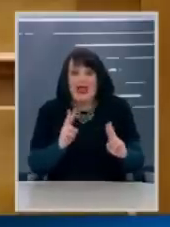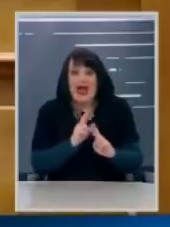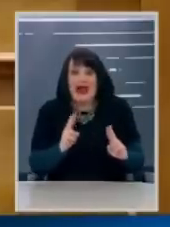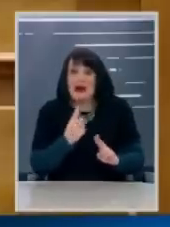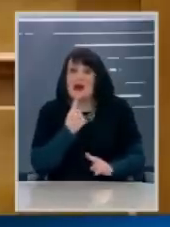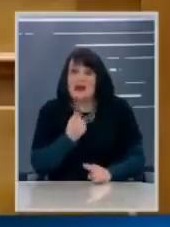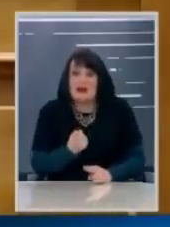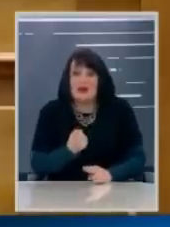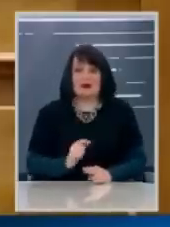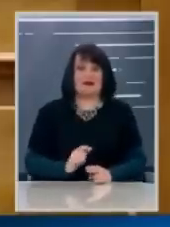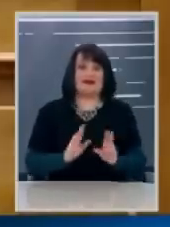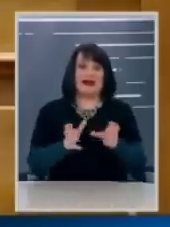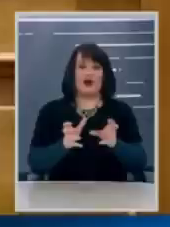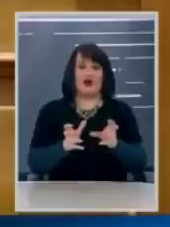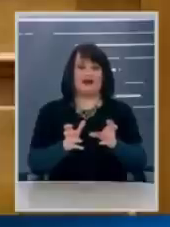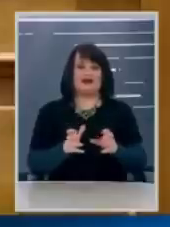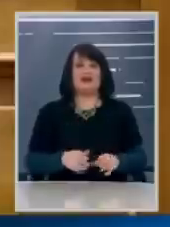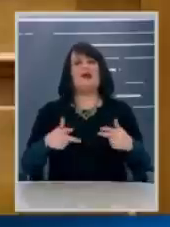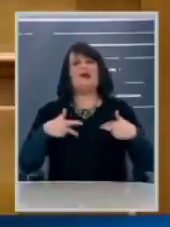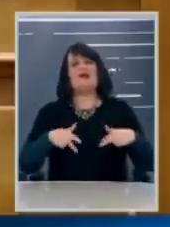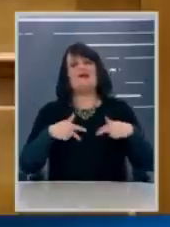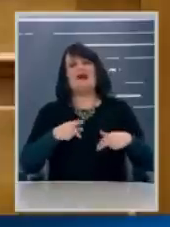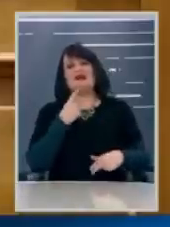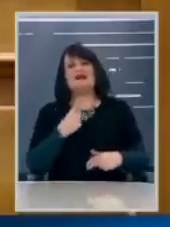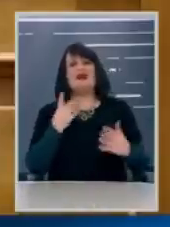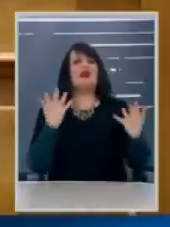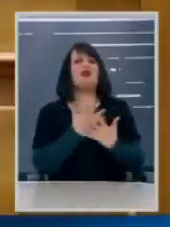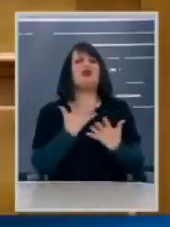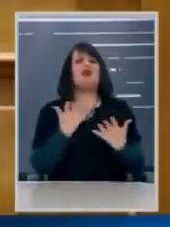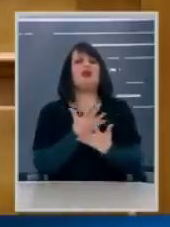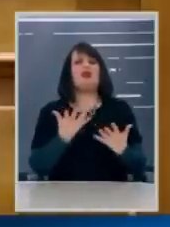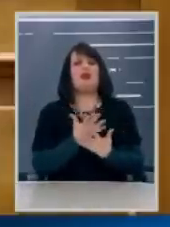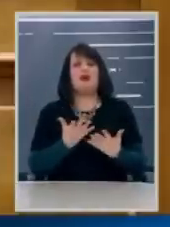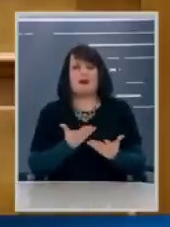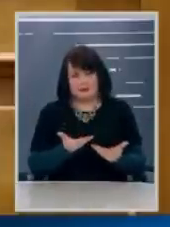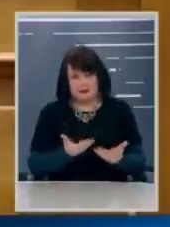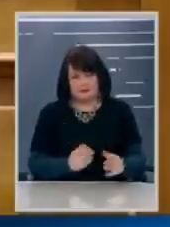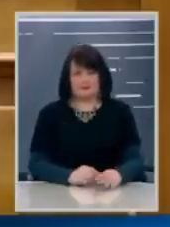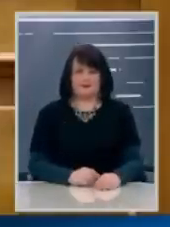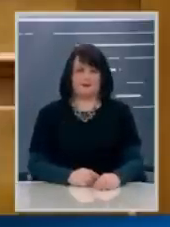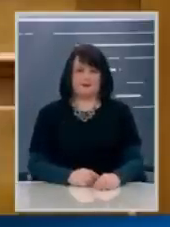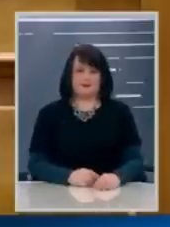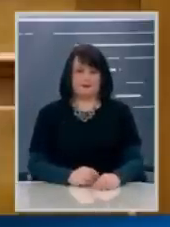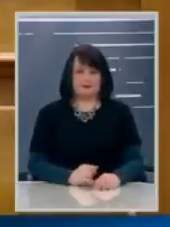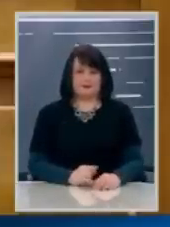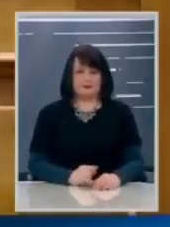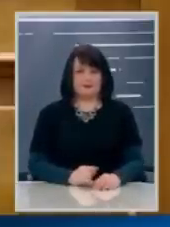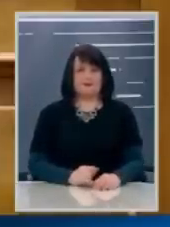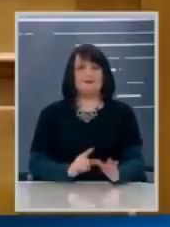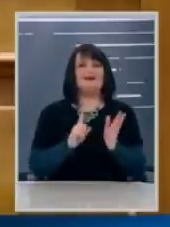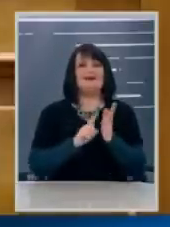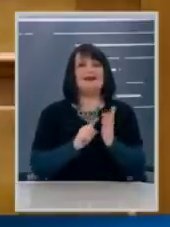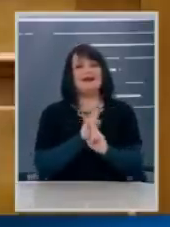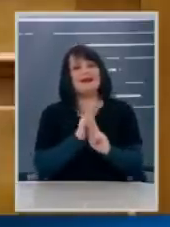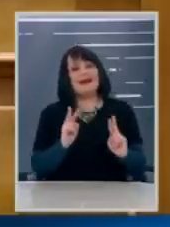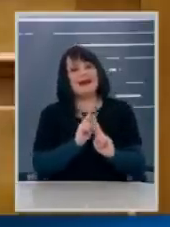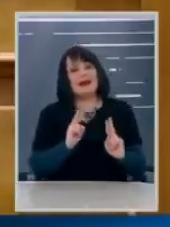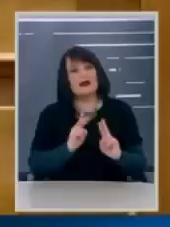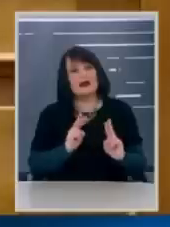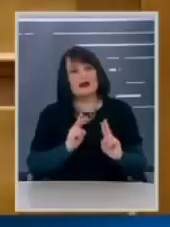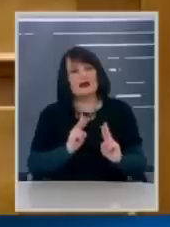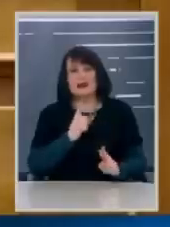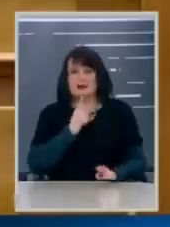τηλεοράσεις. Και η κυβέρνηση μιλάει πάντα με ασάφειες. Ασάφειες. Πρέπει να ξεκαθαρίσουμε στους πολίτες και